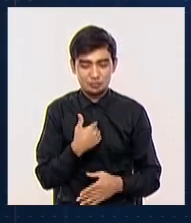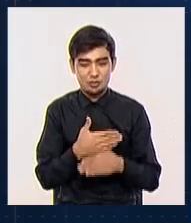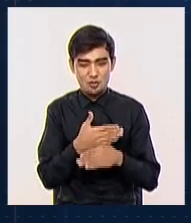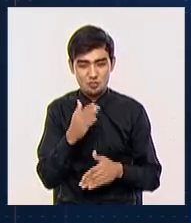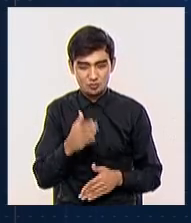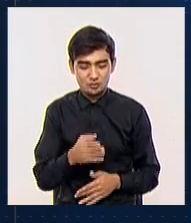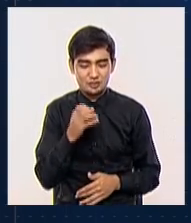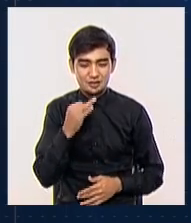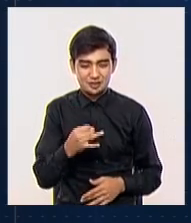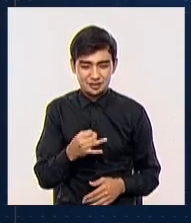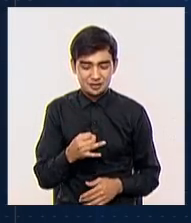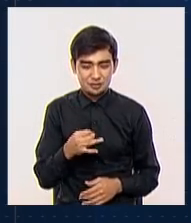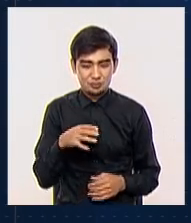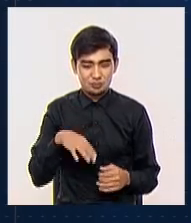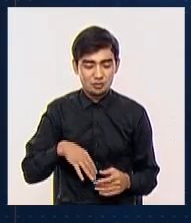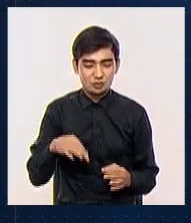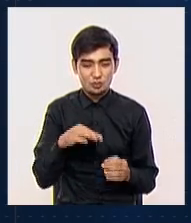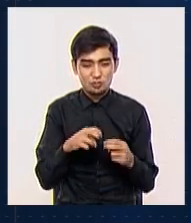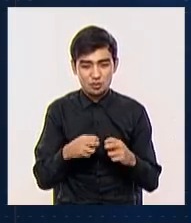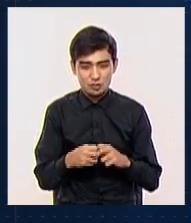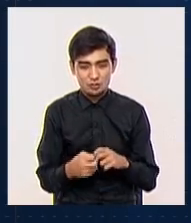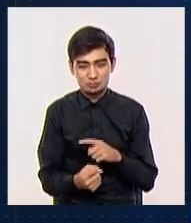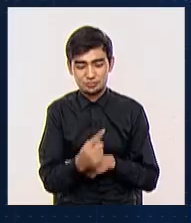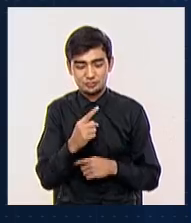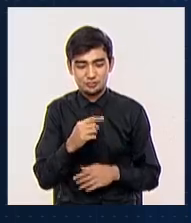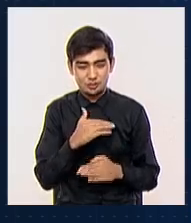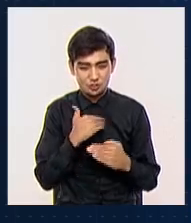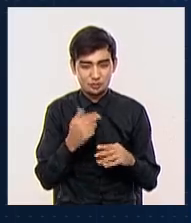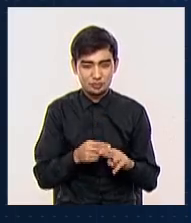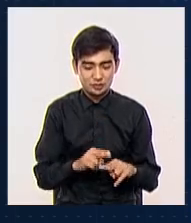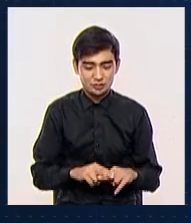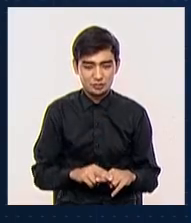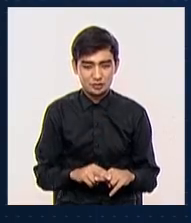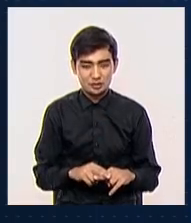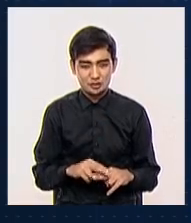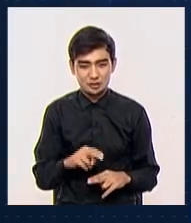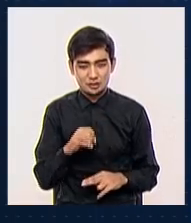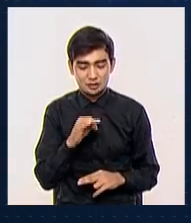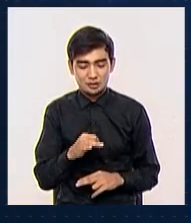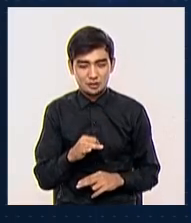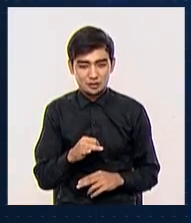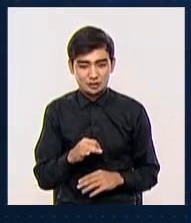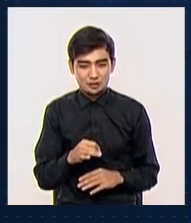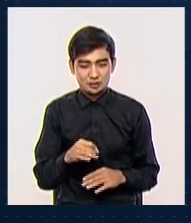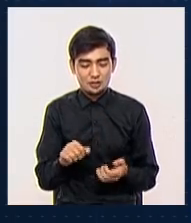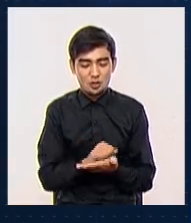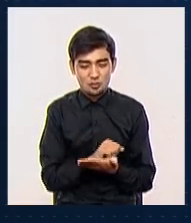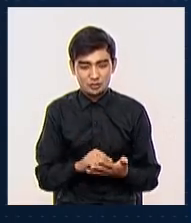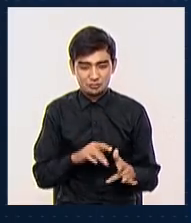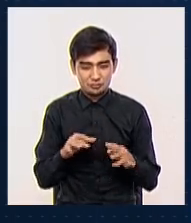кейін сол қайсы бір проблема шығарып қалмасын деп содан неғылып документ